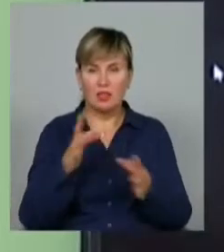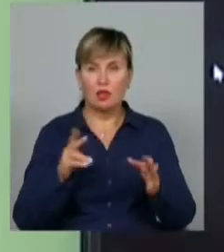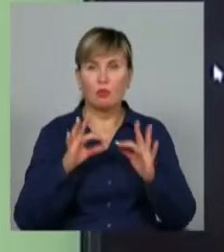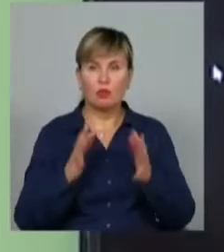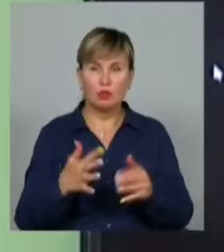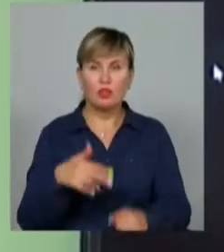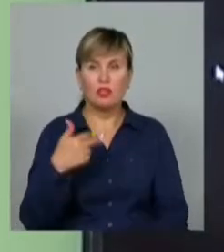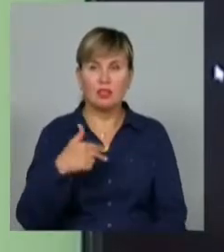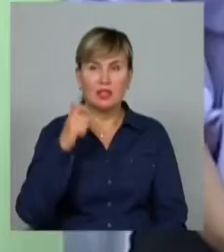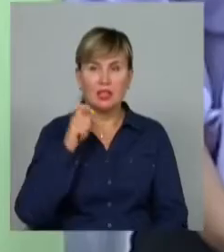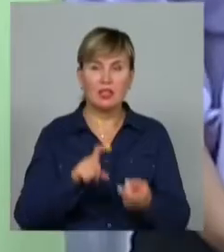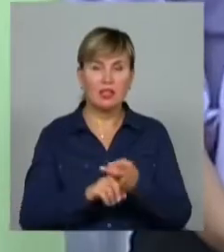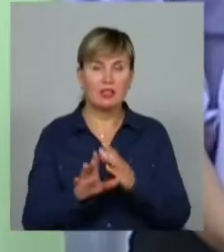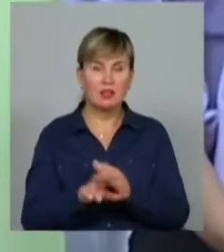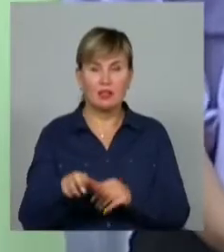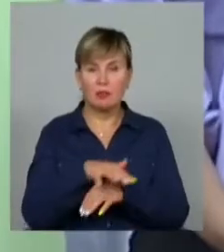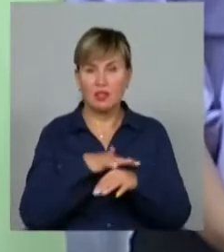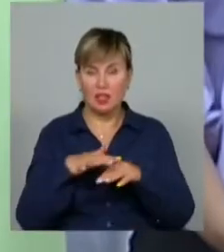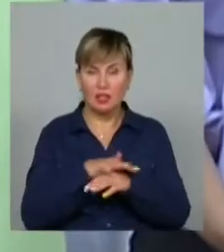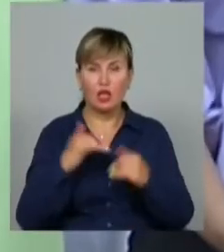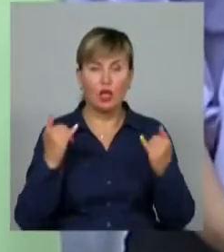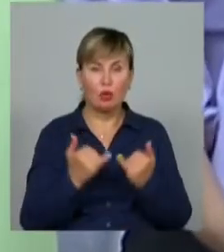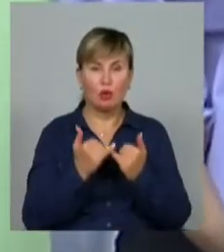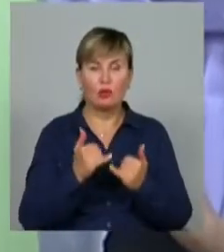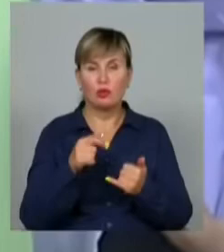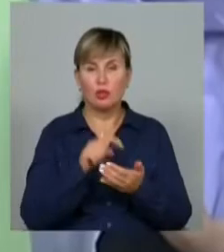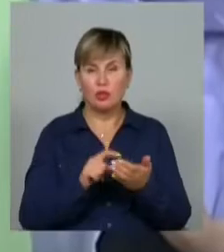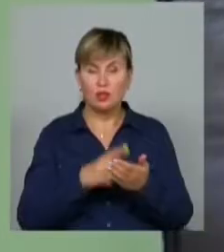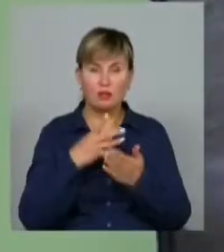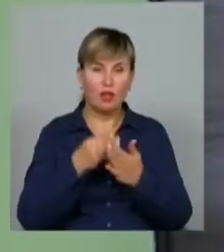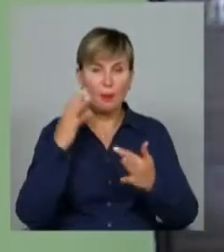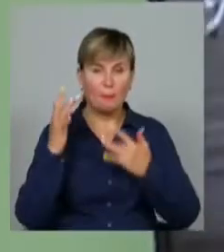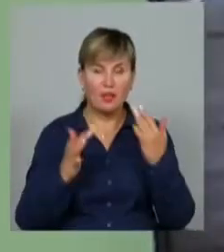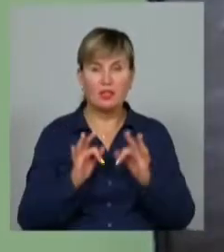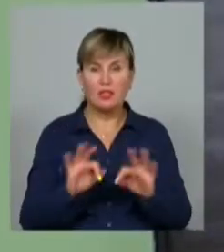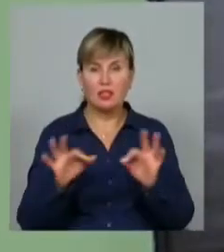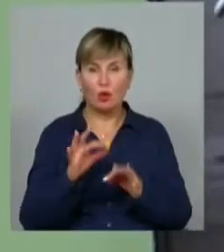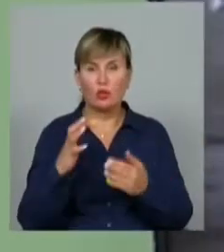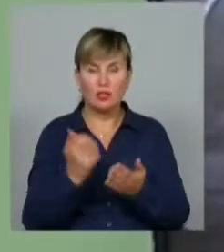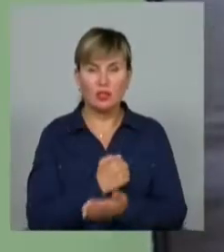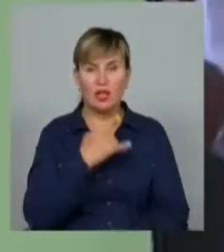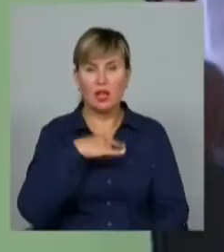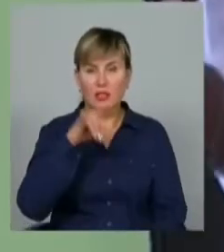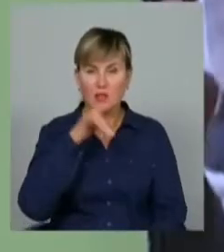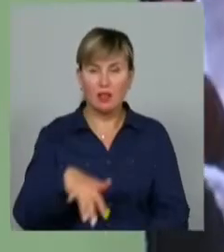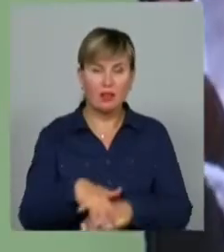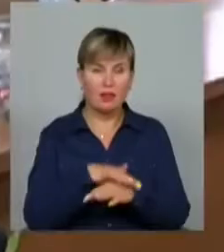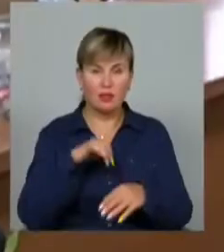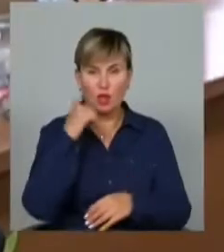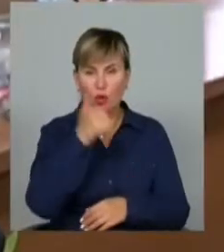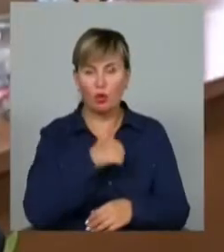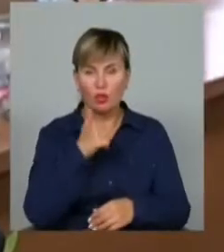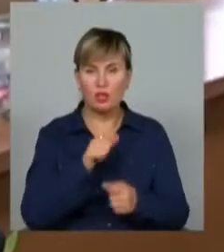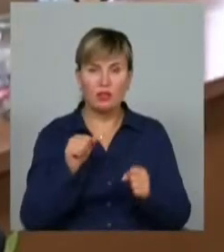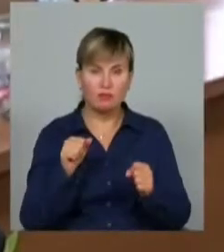случаю 30-летия независимости страны. Гости поделились своими мыслями и рассказали о достижениях казахского народа за годы